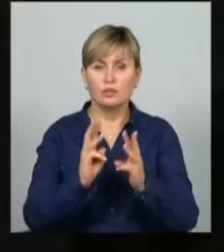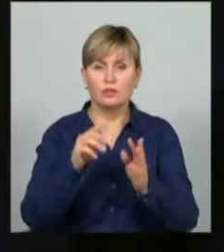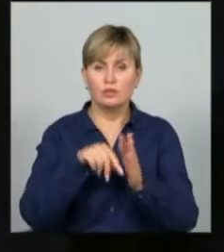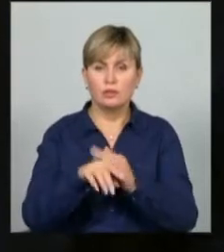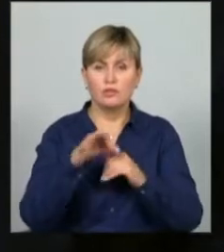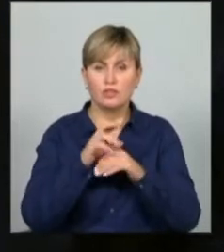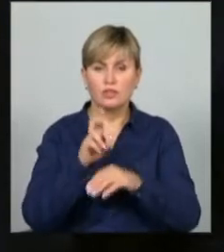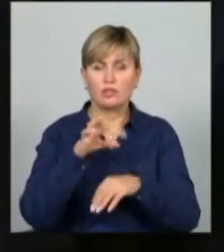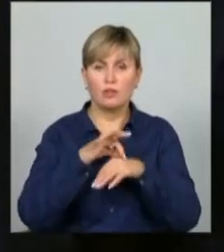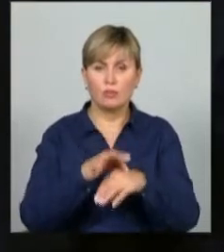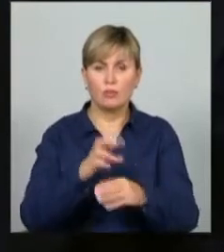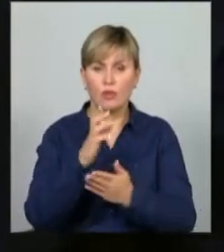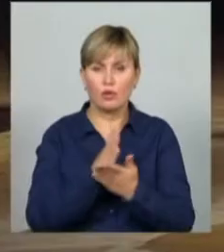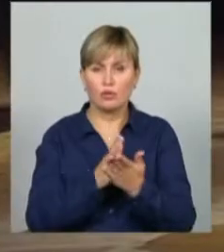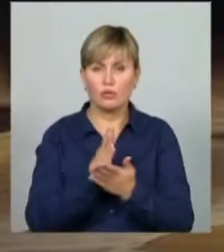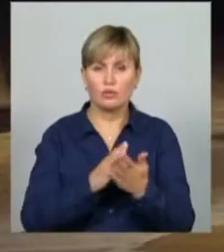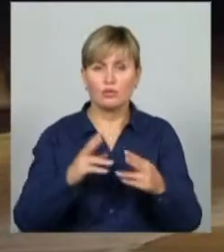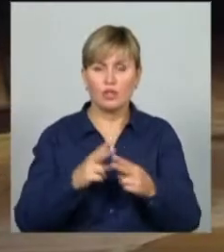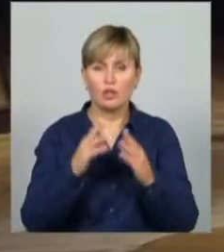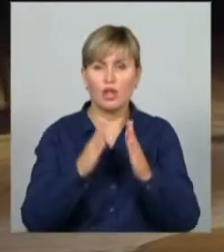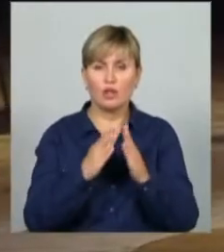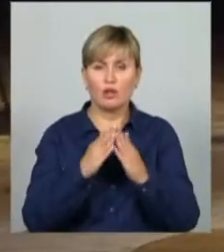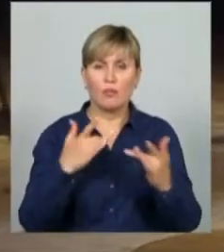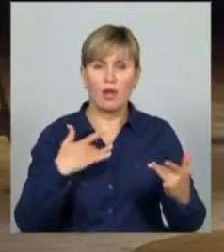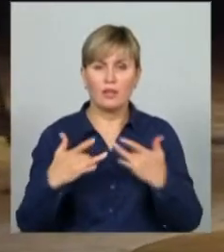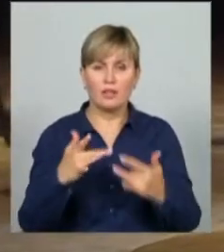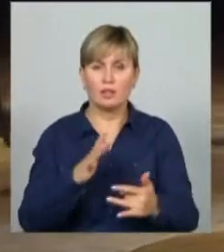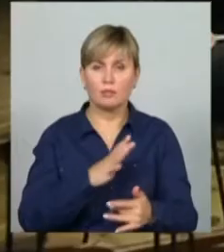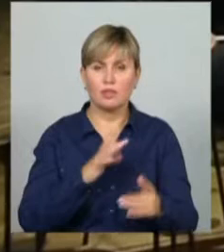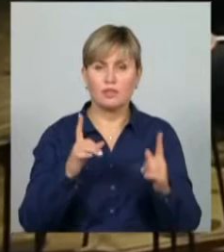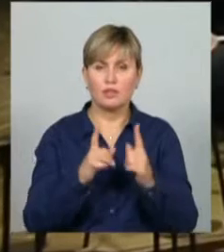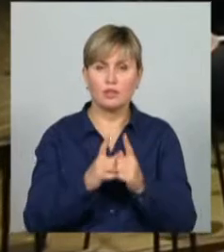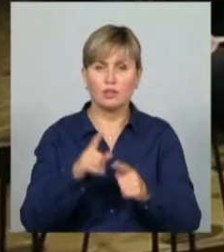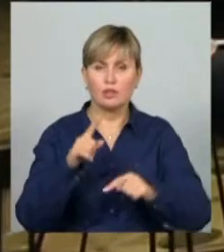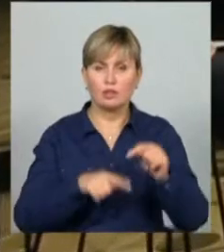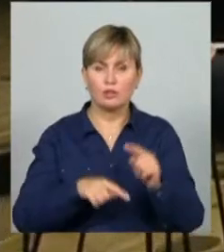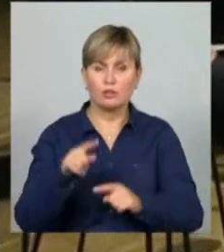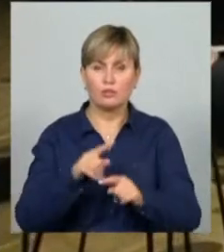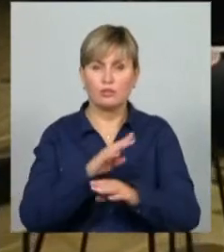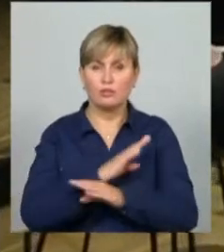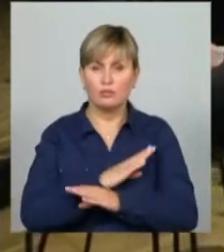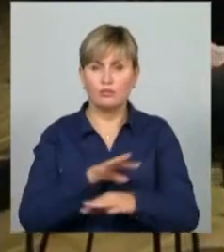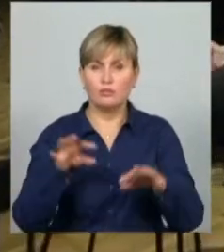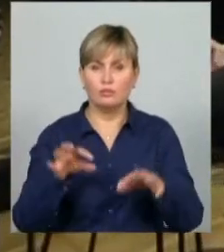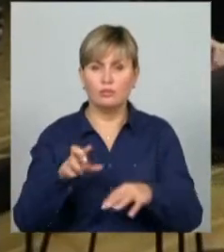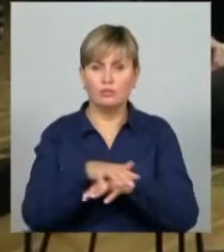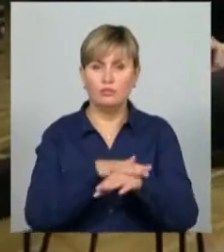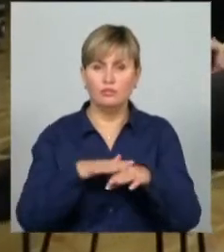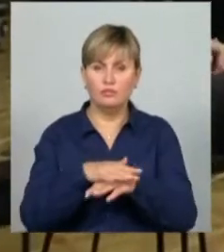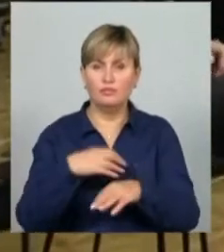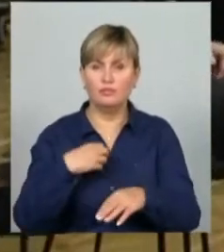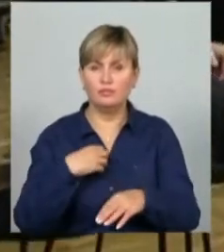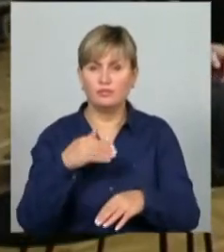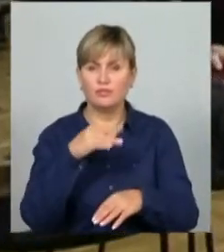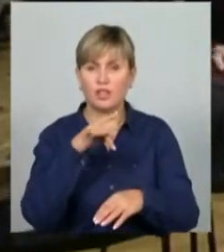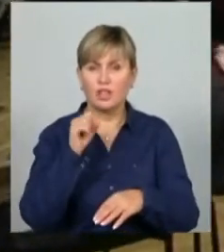церквях проходят богослужения. В столичном доме концертов состоялась встреча родственников умерших с президентом страны Франком